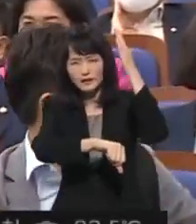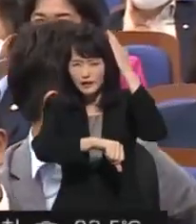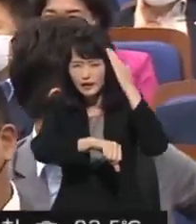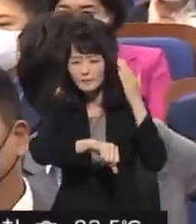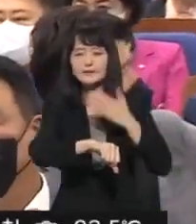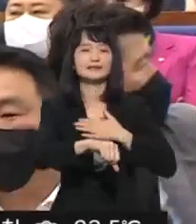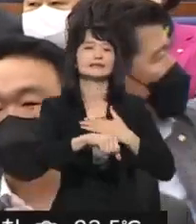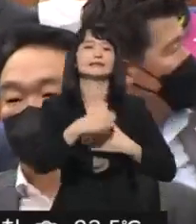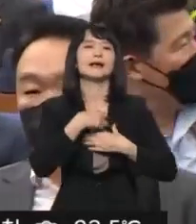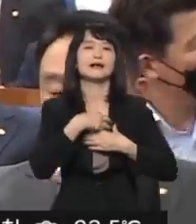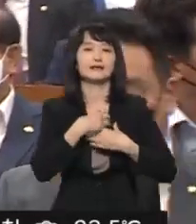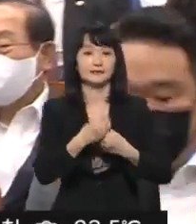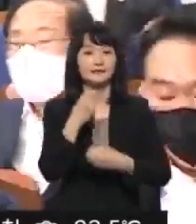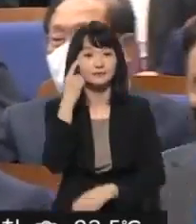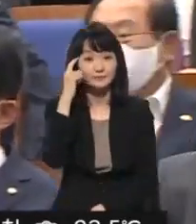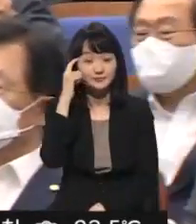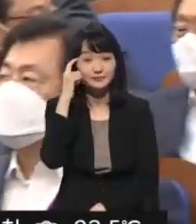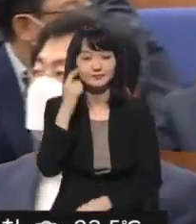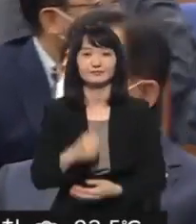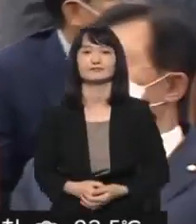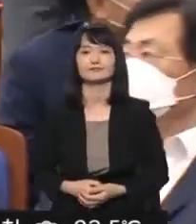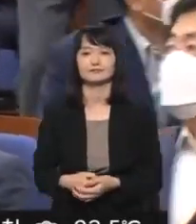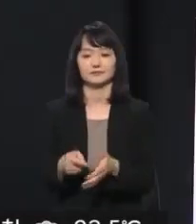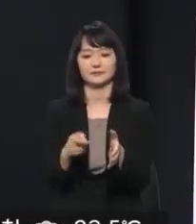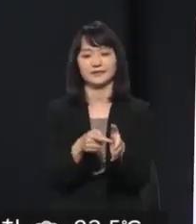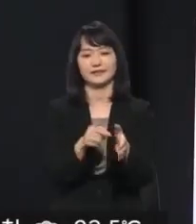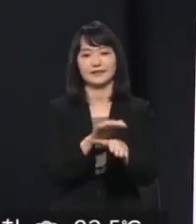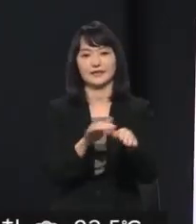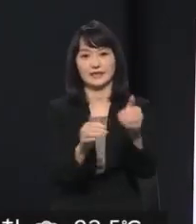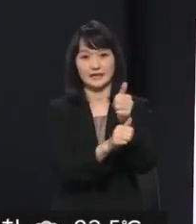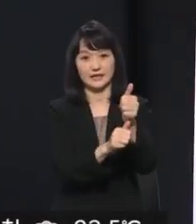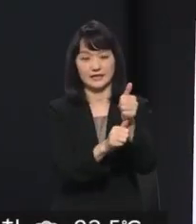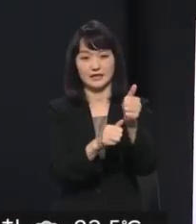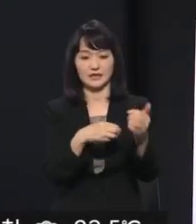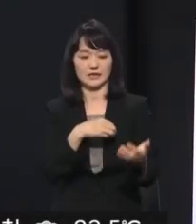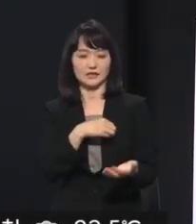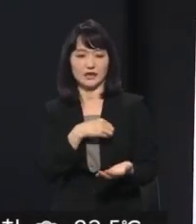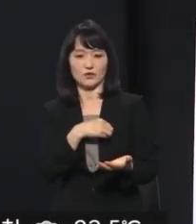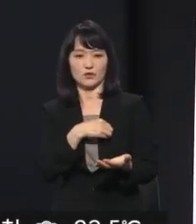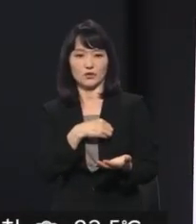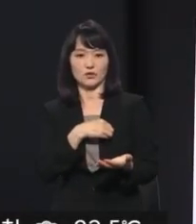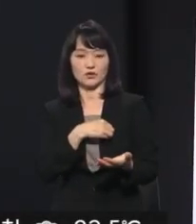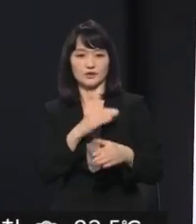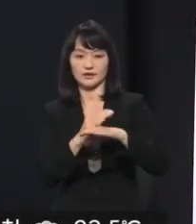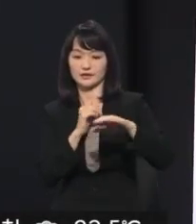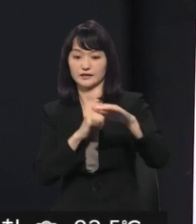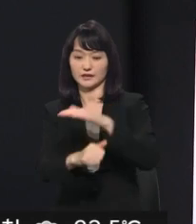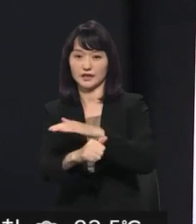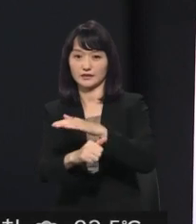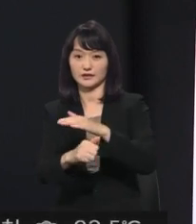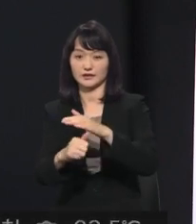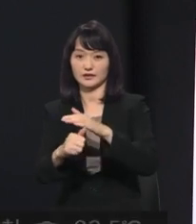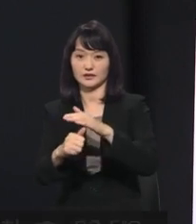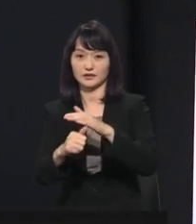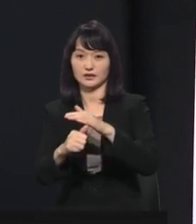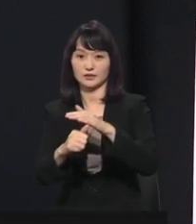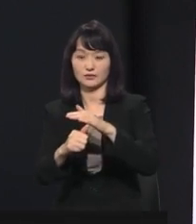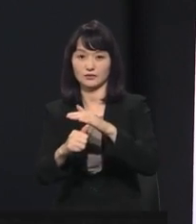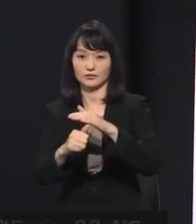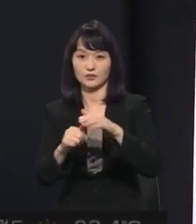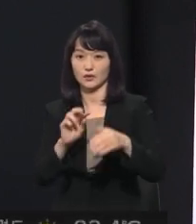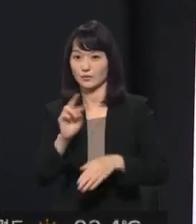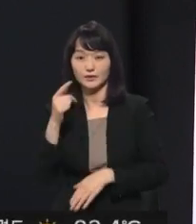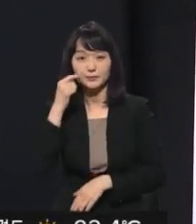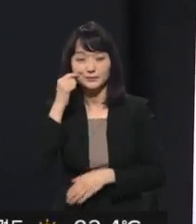이렇게 생각을 한다는 거 아닙니까 잡이 배 위로 당원이 뽑은 당대표 못 봤고요 라고 절정 문의 써있는데 아